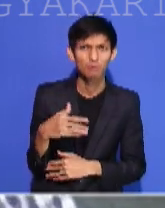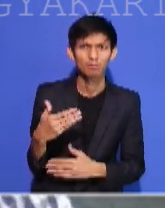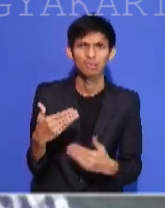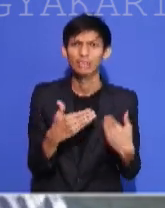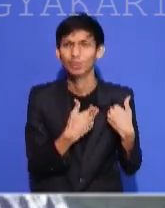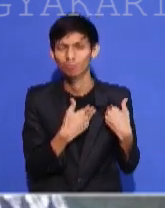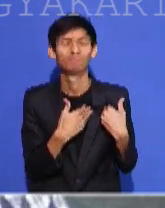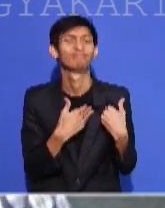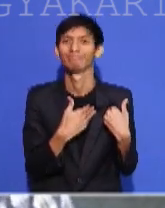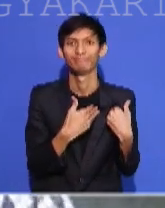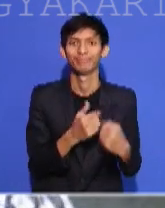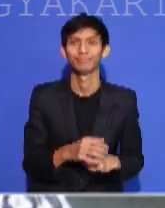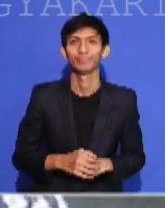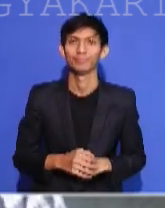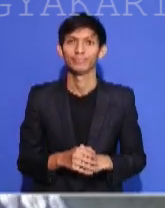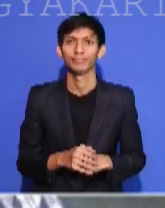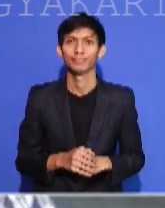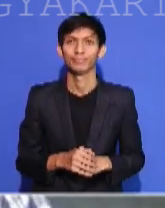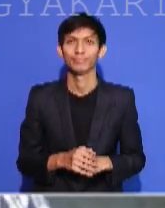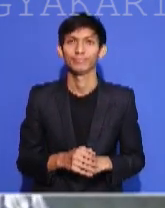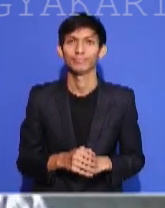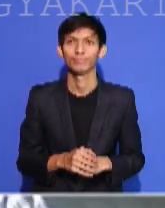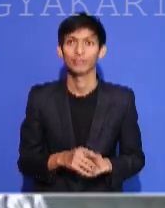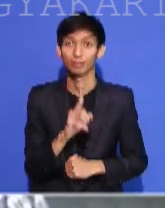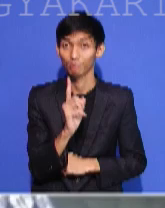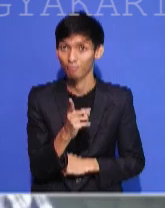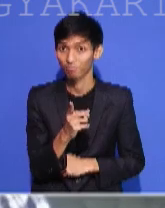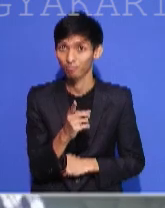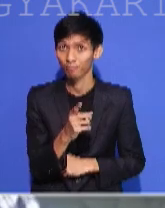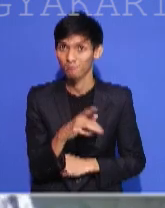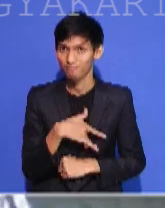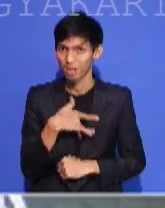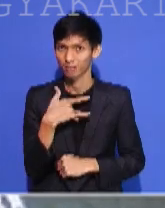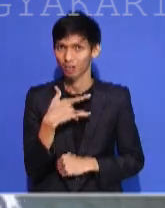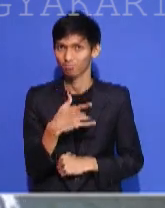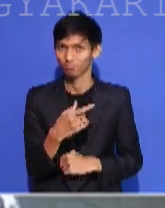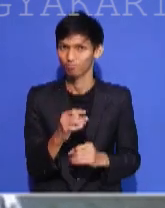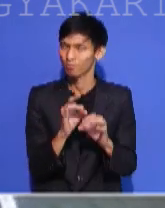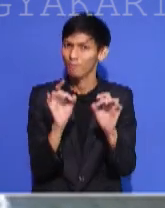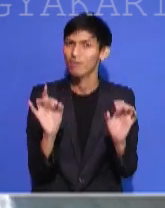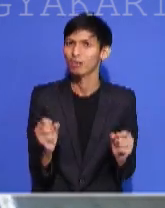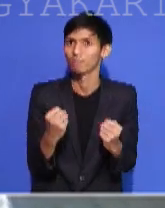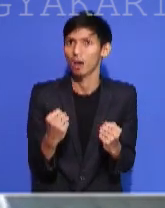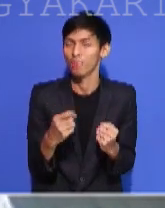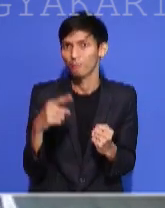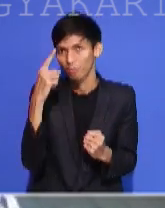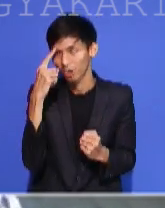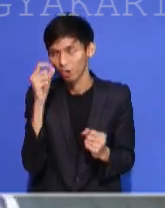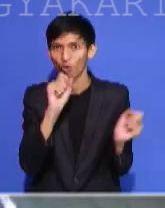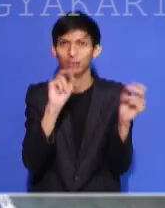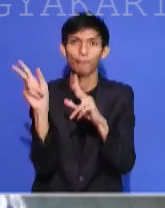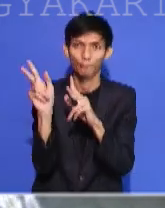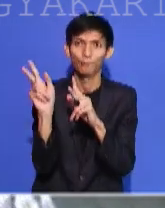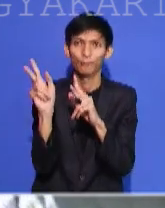mengurangi intensitas rasa semangat belajar anak. Dan saya rasa konsep-konsep semacam